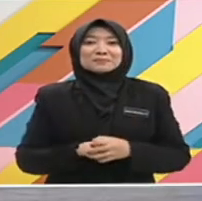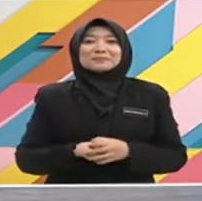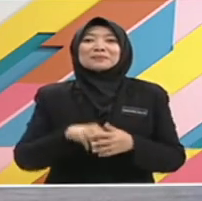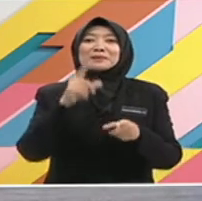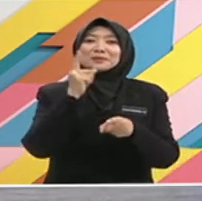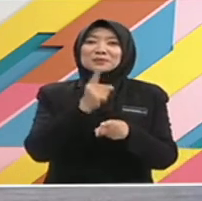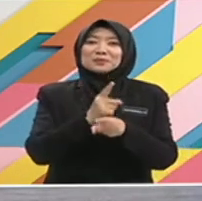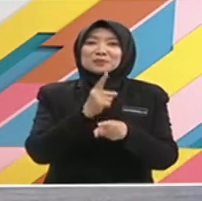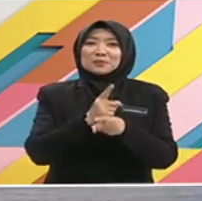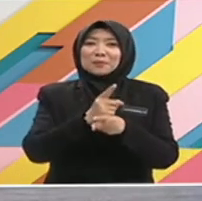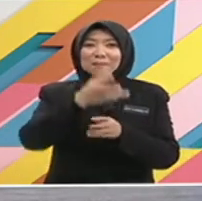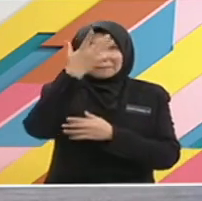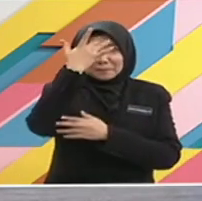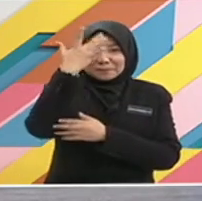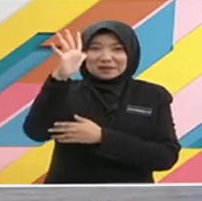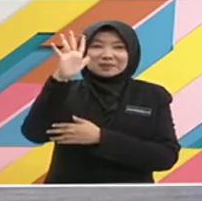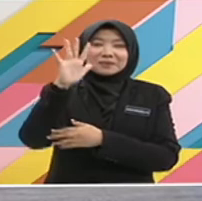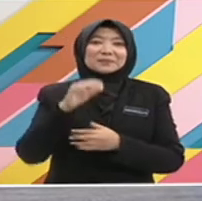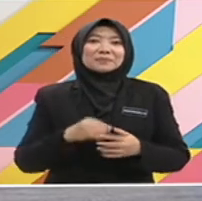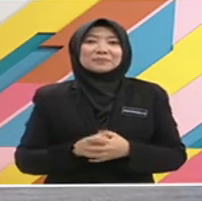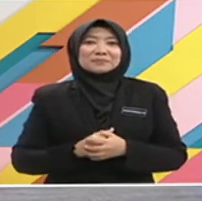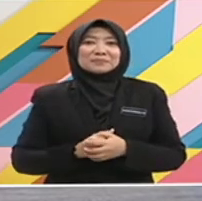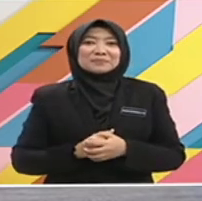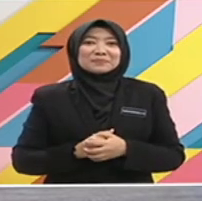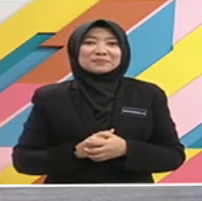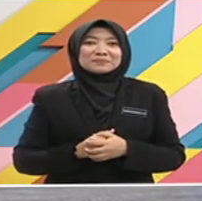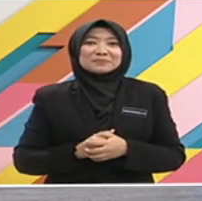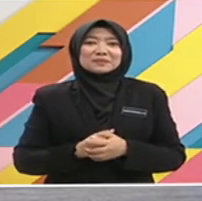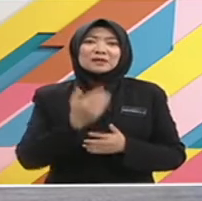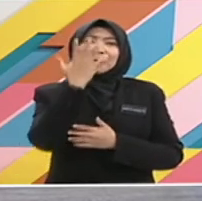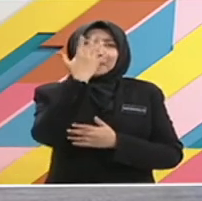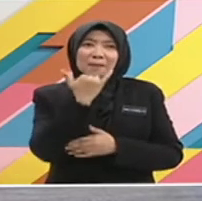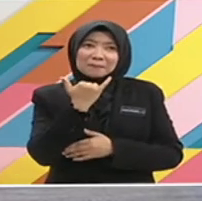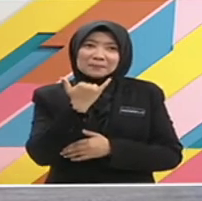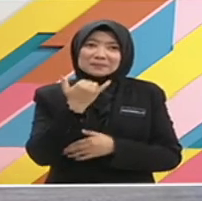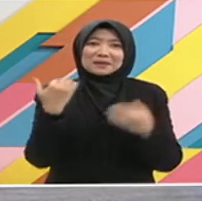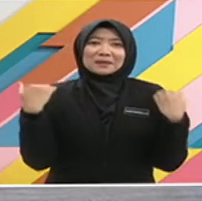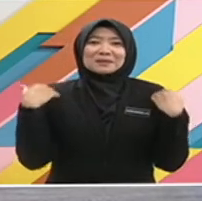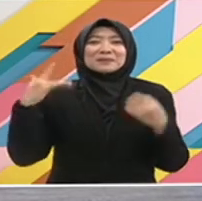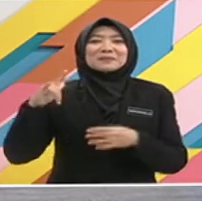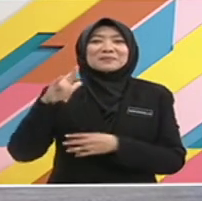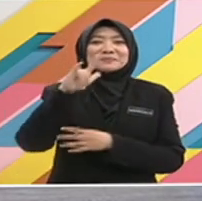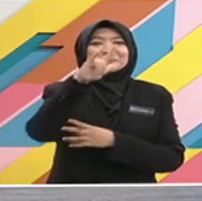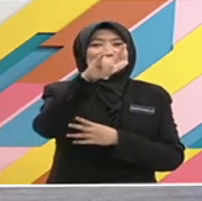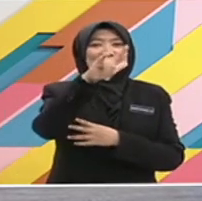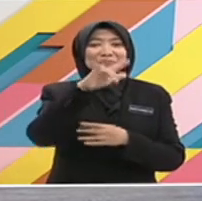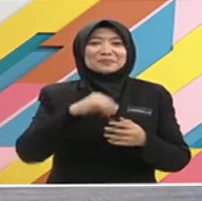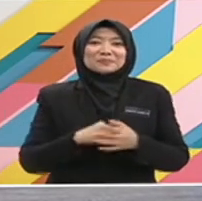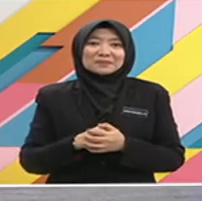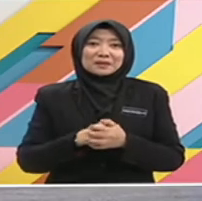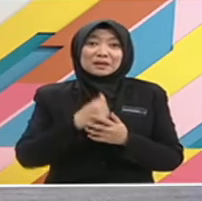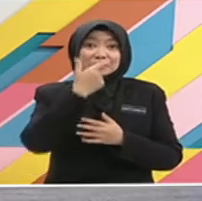Betul. Bagus. Pandai Mira. Okey, sebab apa kena ada imbangan simetri pada kapal terbang? Sebab kalau dia